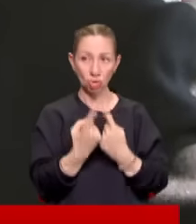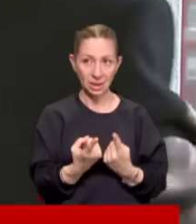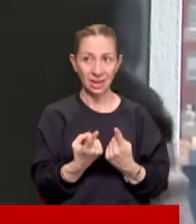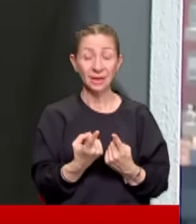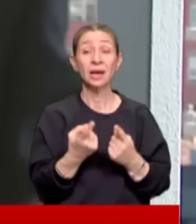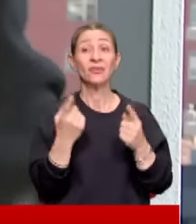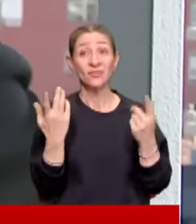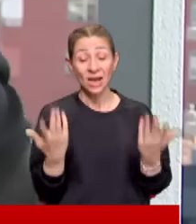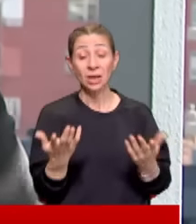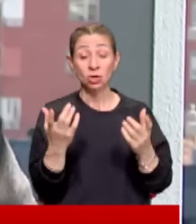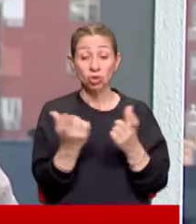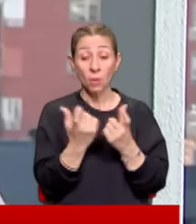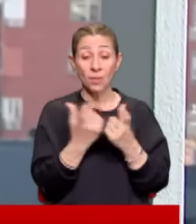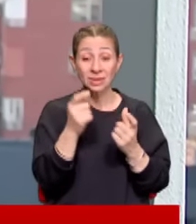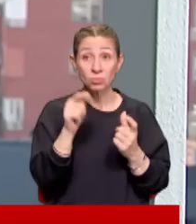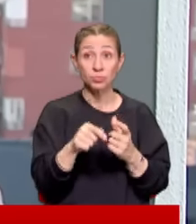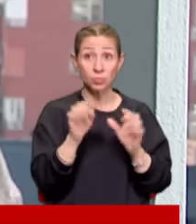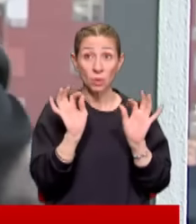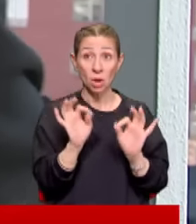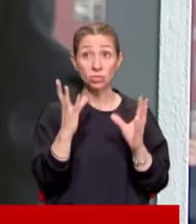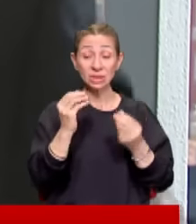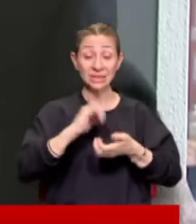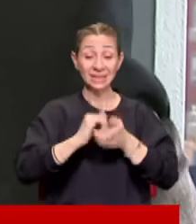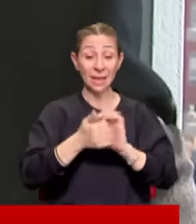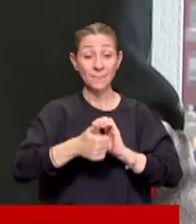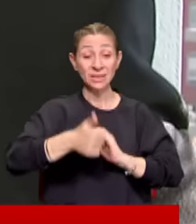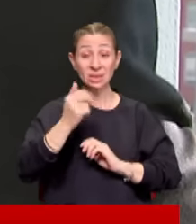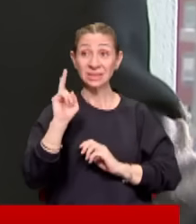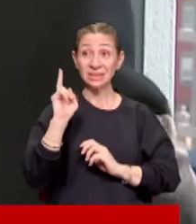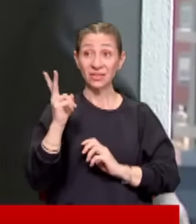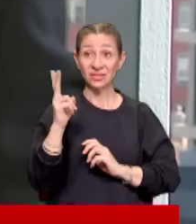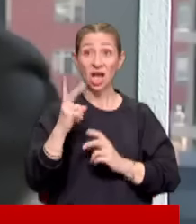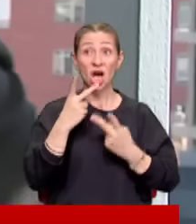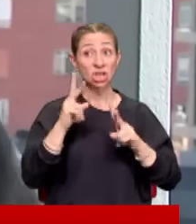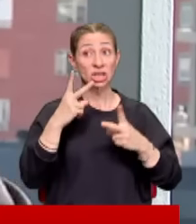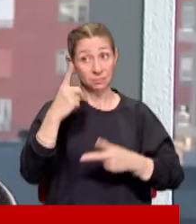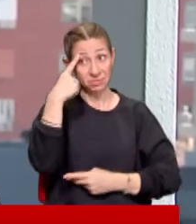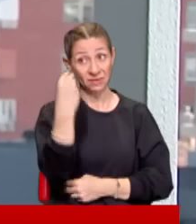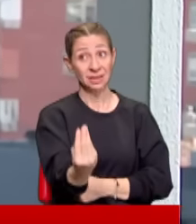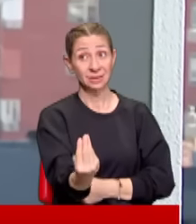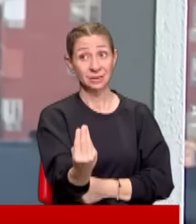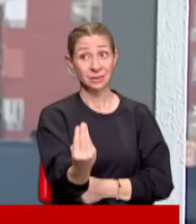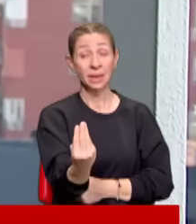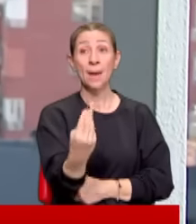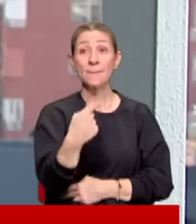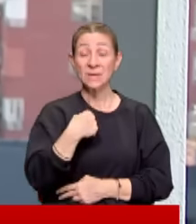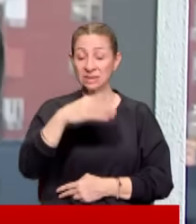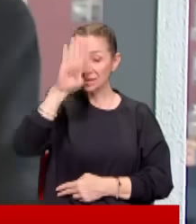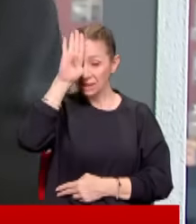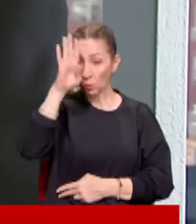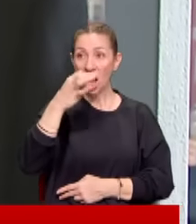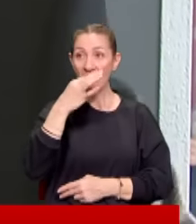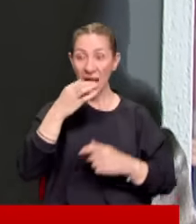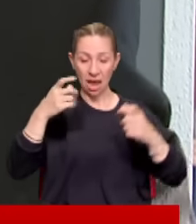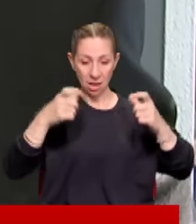ve toplantıda bu durum teşkilat başkanlığı tarafından da açıkça bildirildi. Yani biz İstanbul ve